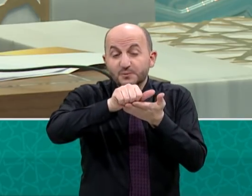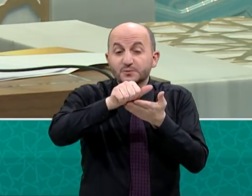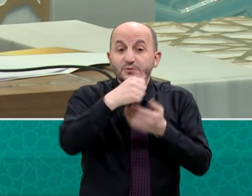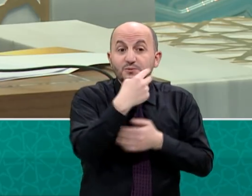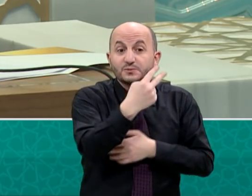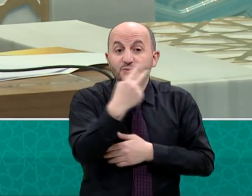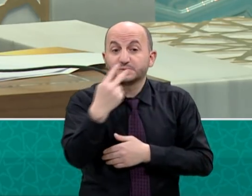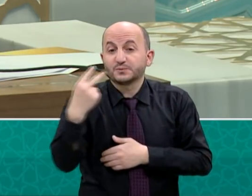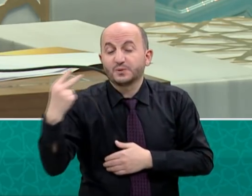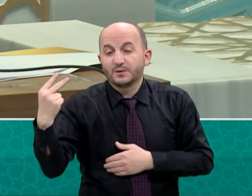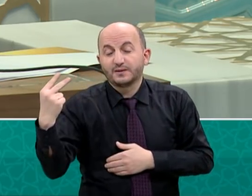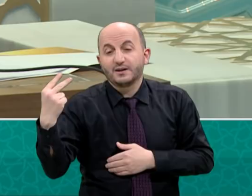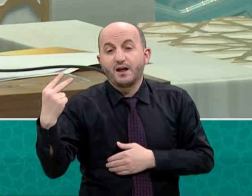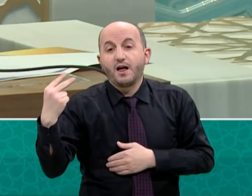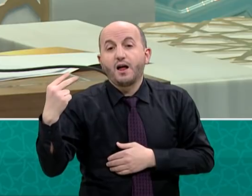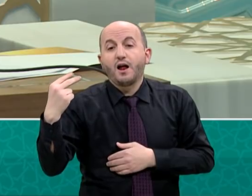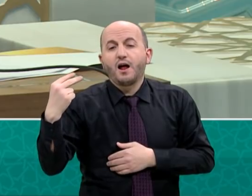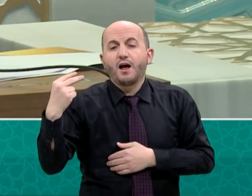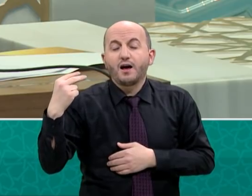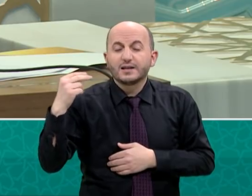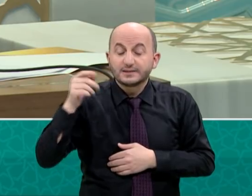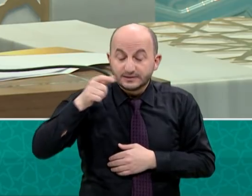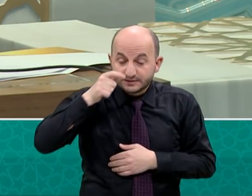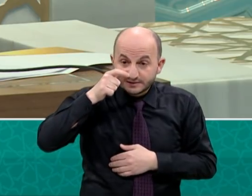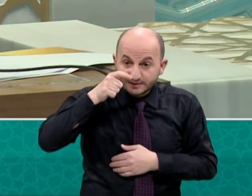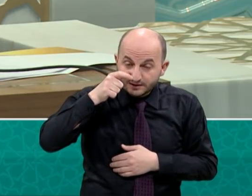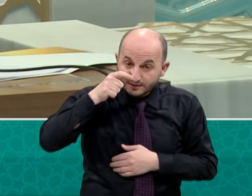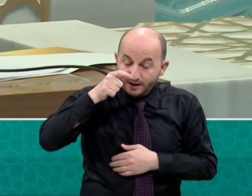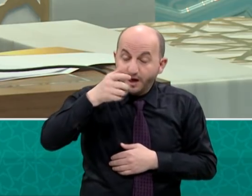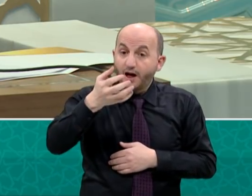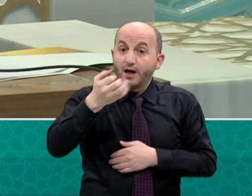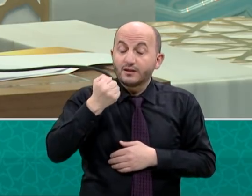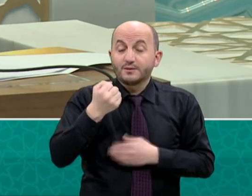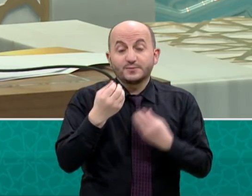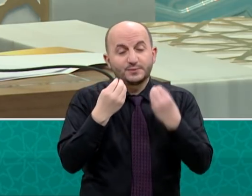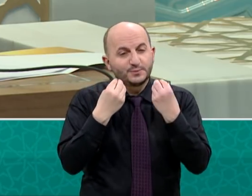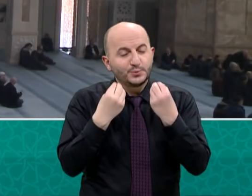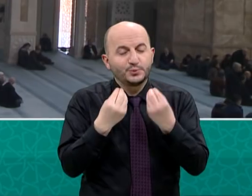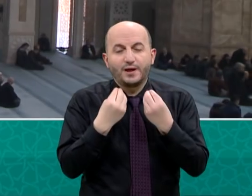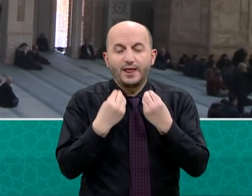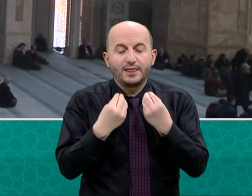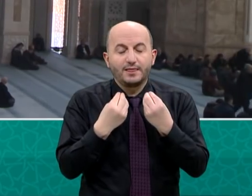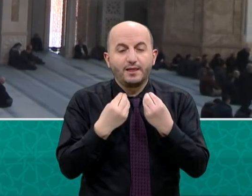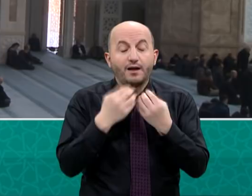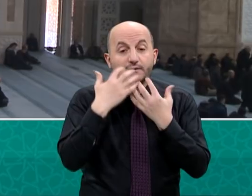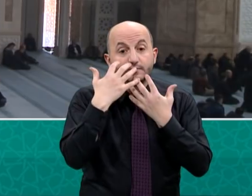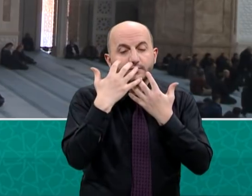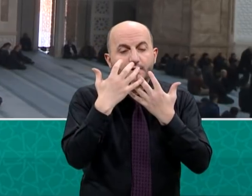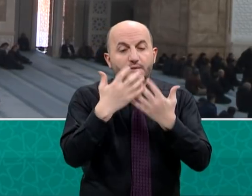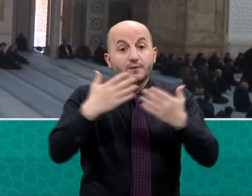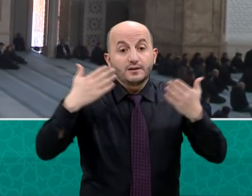yönlerimizle her yönümüzü dikkate alan bir güzelliğe ve rahmet